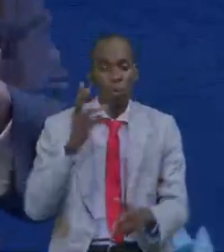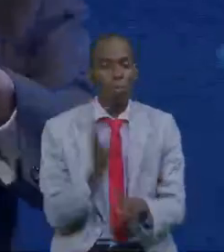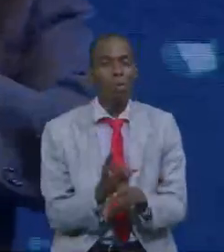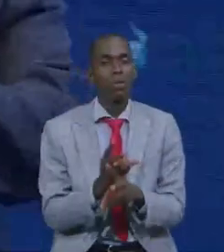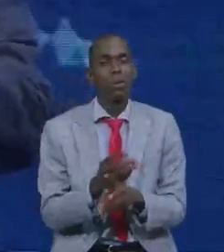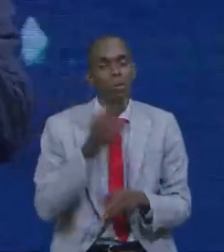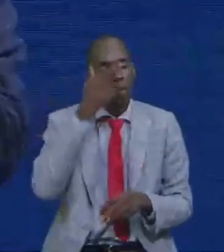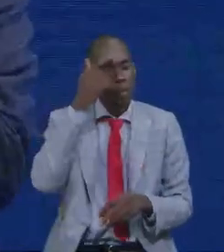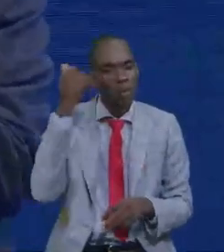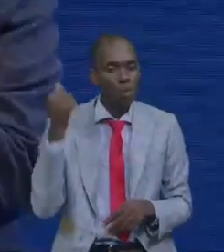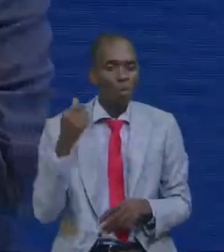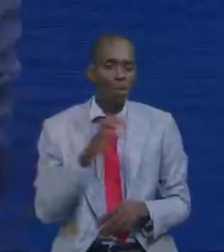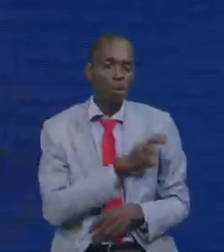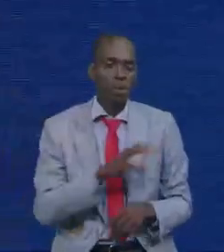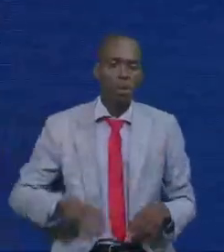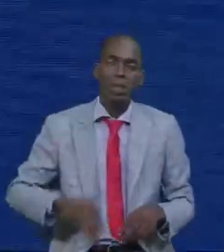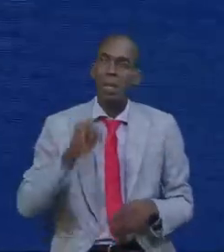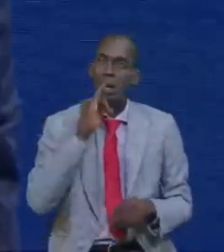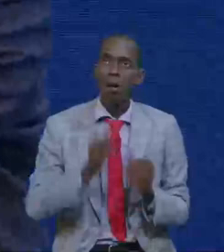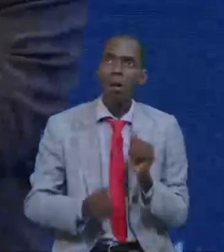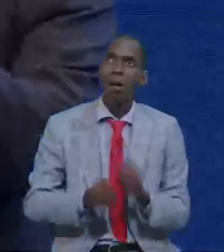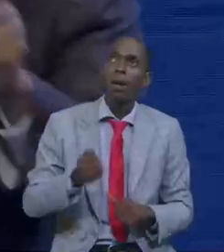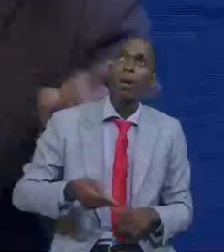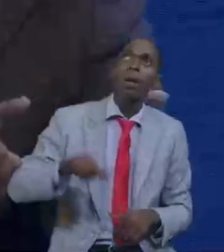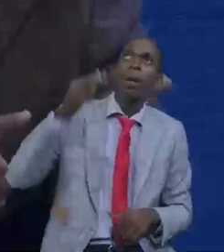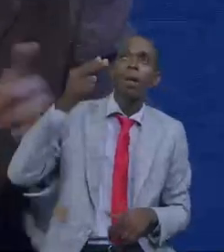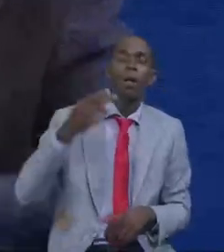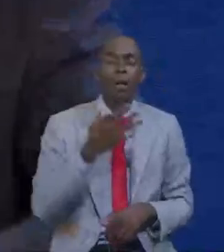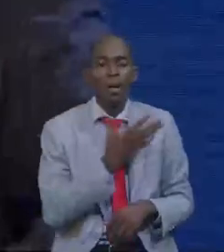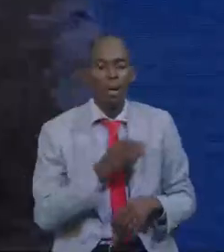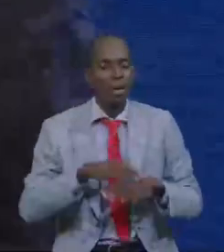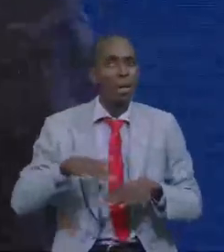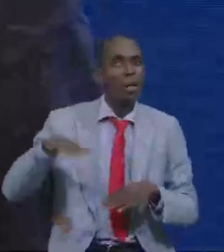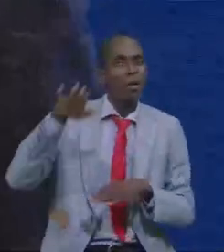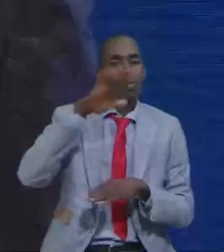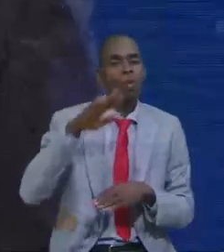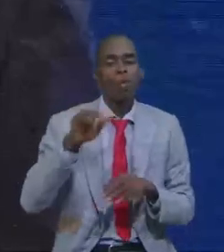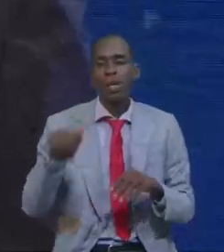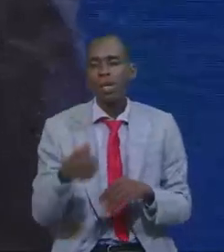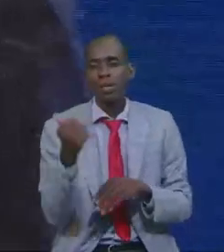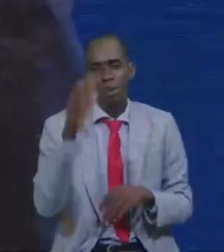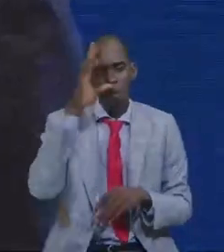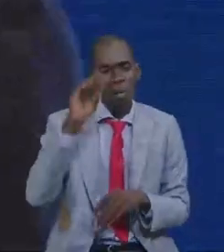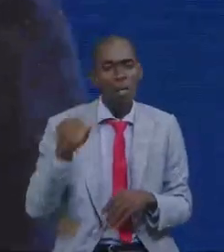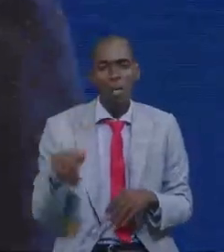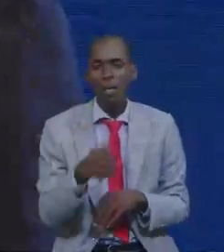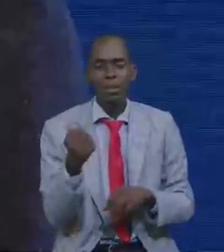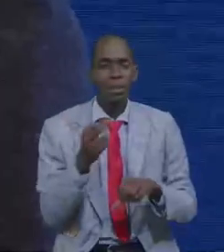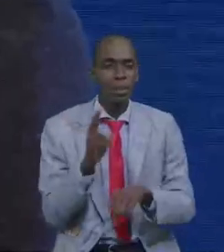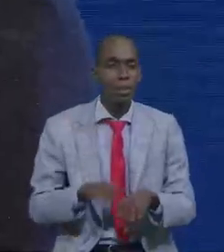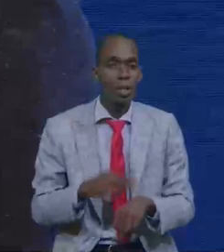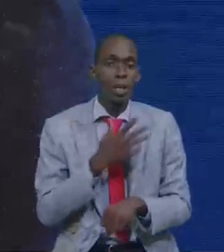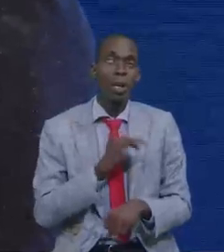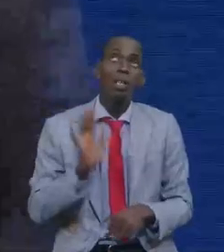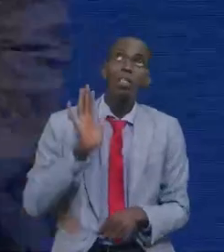élevé au-dessus de tout homme dans chaque nation. Et le sacrifice, son sacrifice est